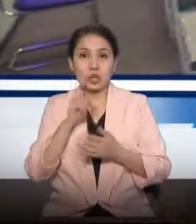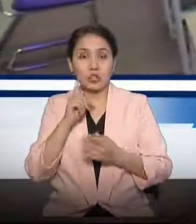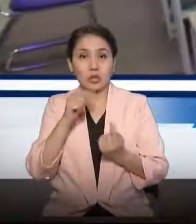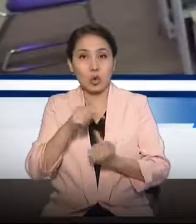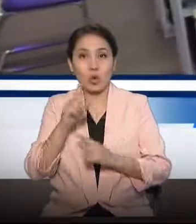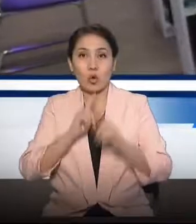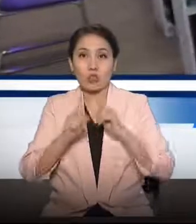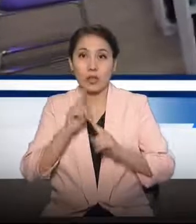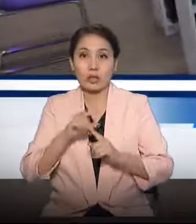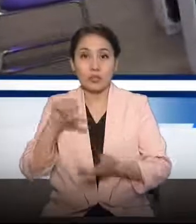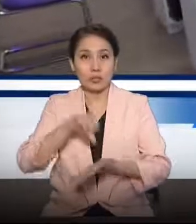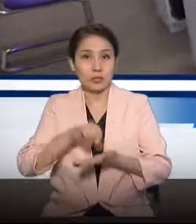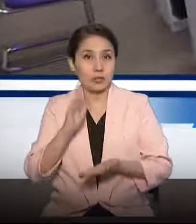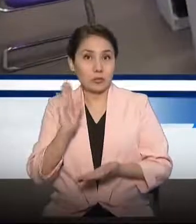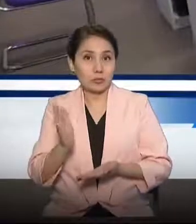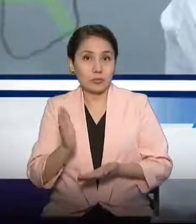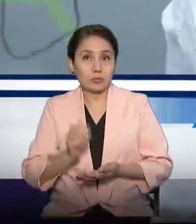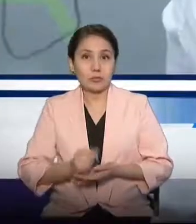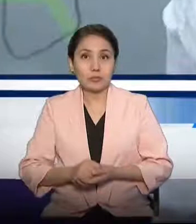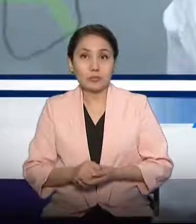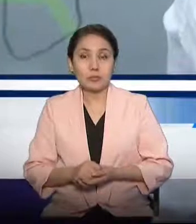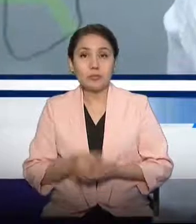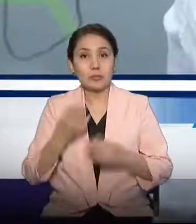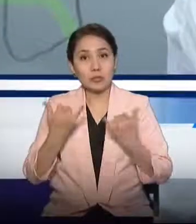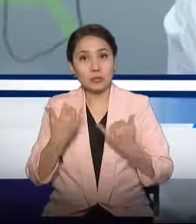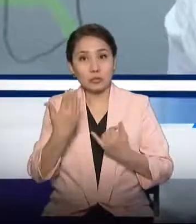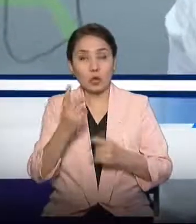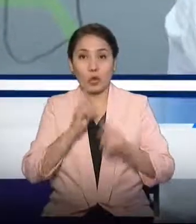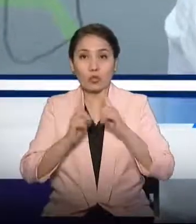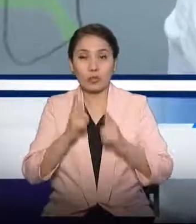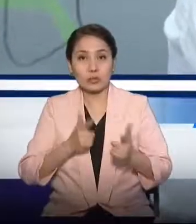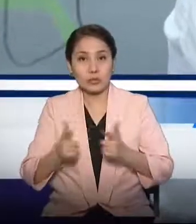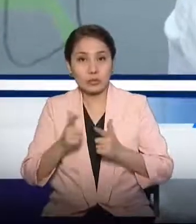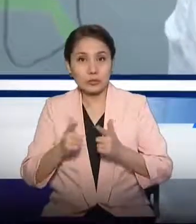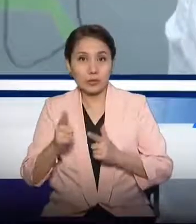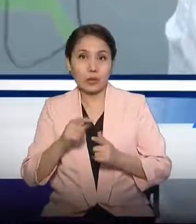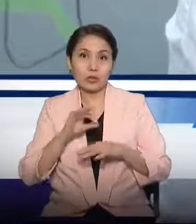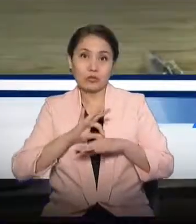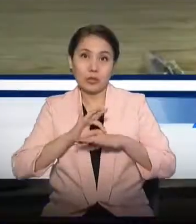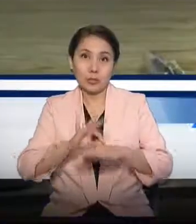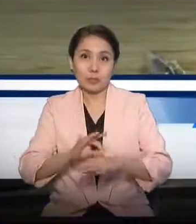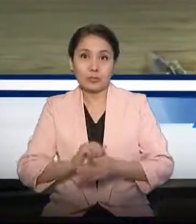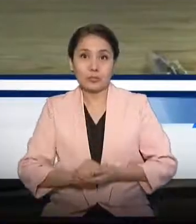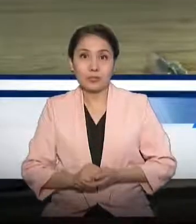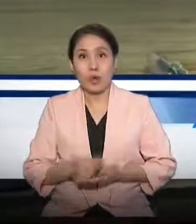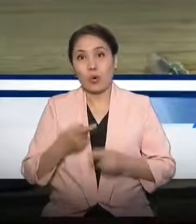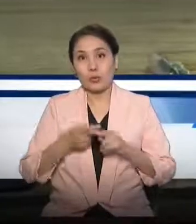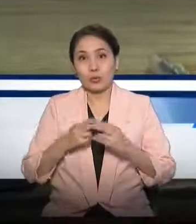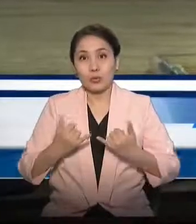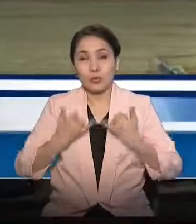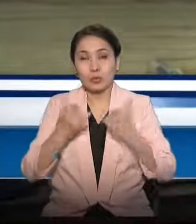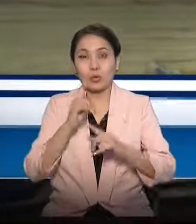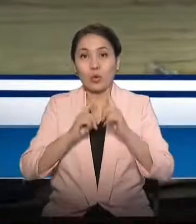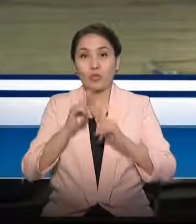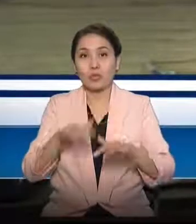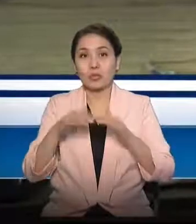oid konferensiyasida ishtirok etish imkonini qo'lga kiritdi. Hozirda u konferensiyaga tayyorgarlik ko'rish ishlari bilan band. Ushbu nufuzli xalqaro